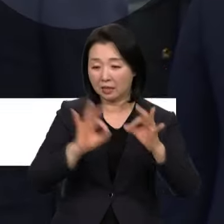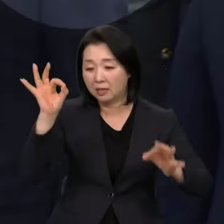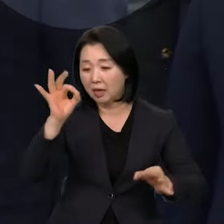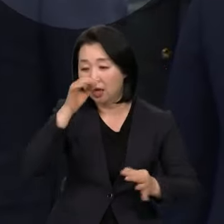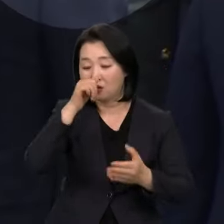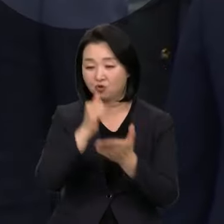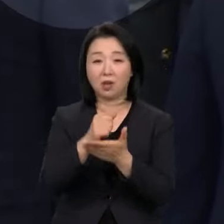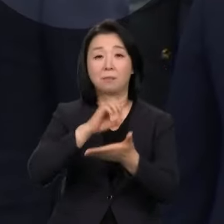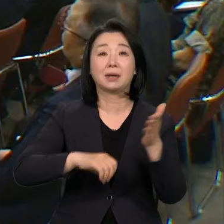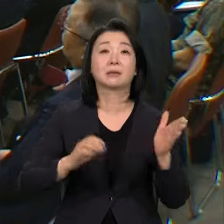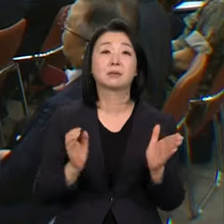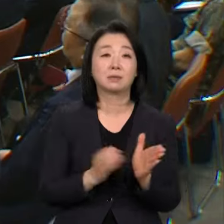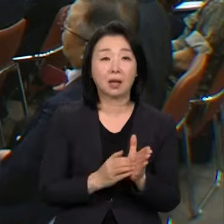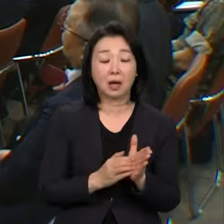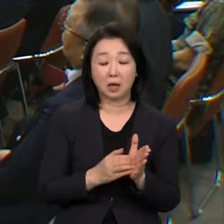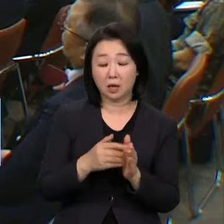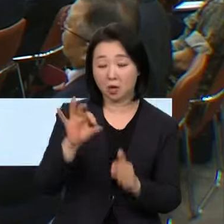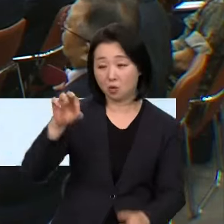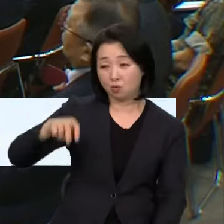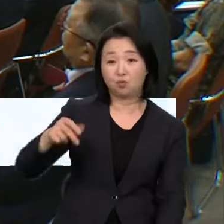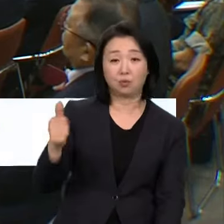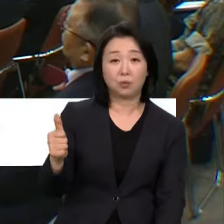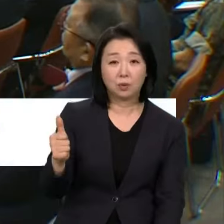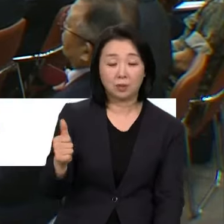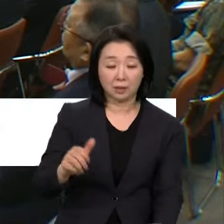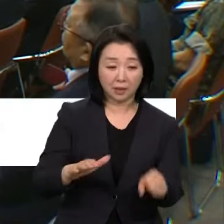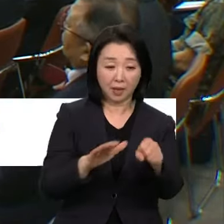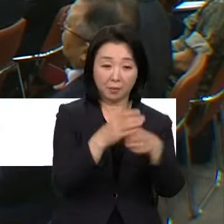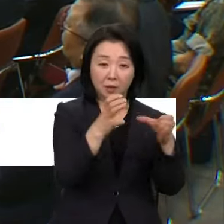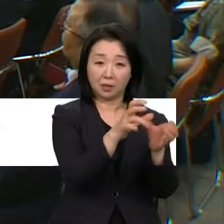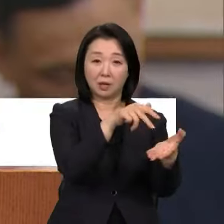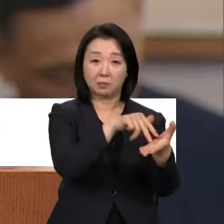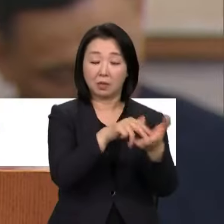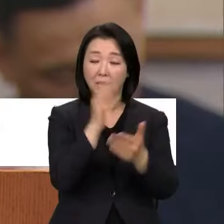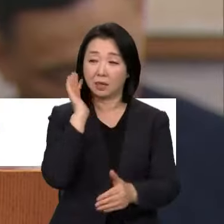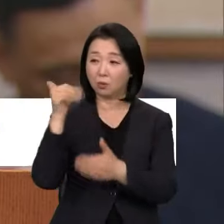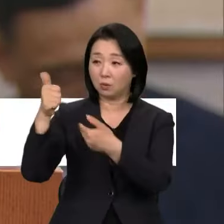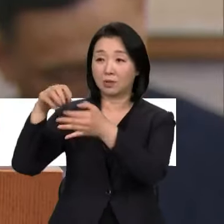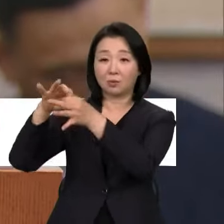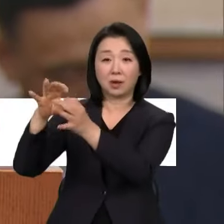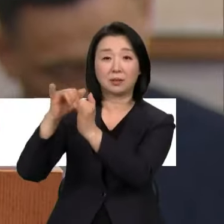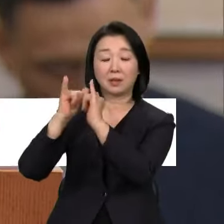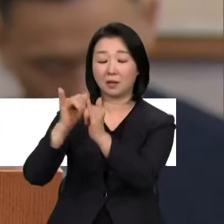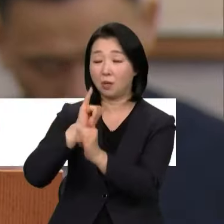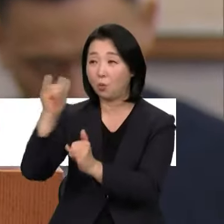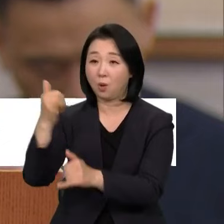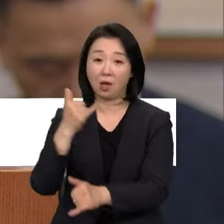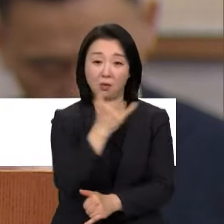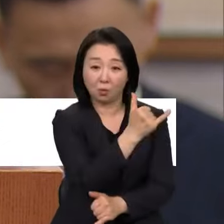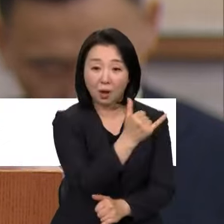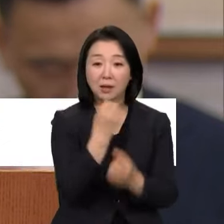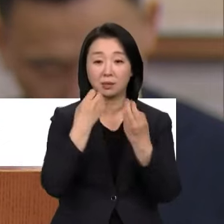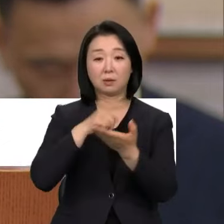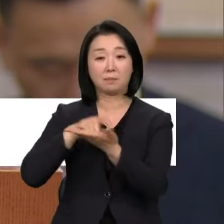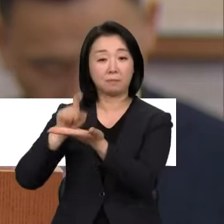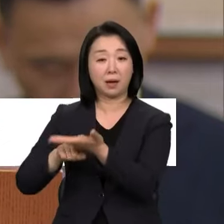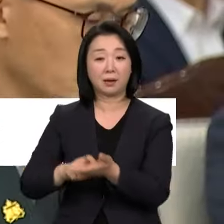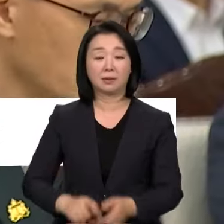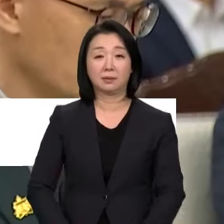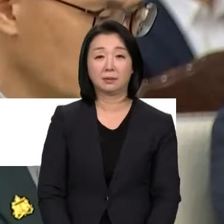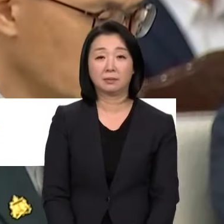됐습니다 이런 유무 관리관이 당시 해병 대은 물론 대통령실 관계자들과 통화한 사실도 새롭게